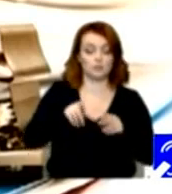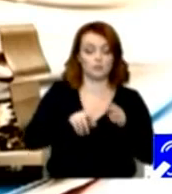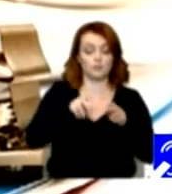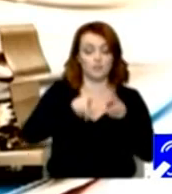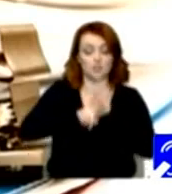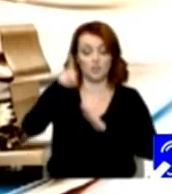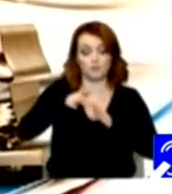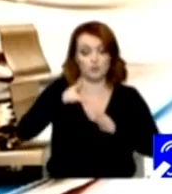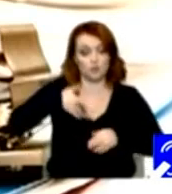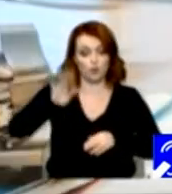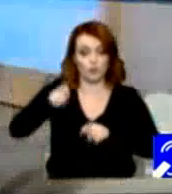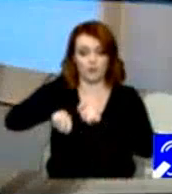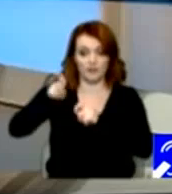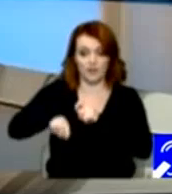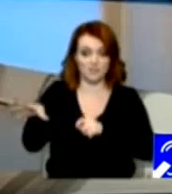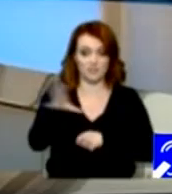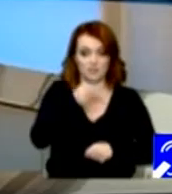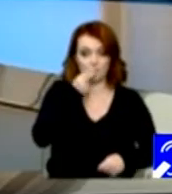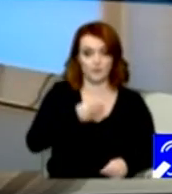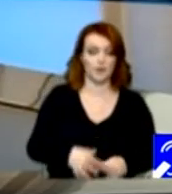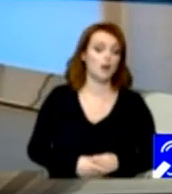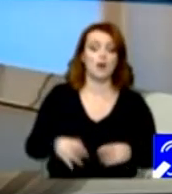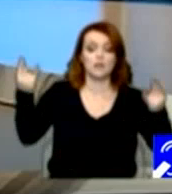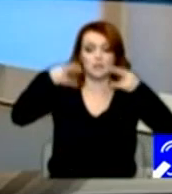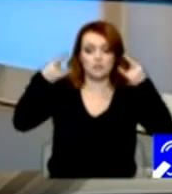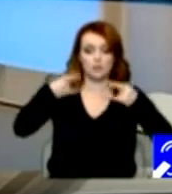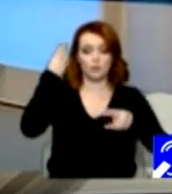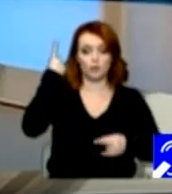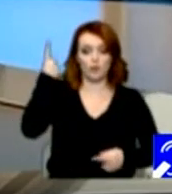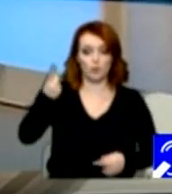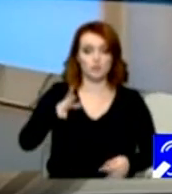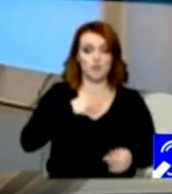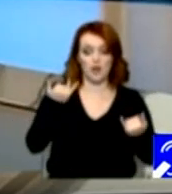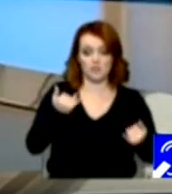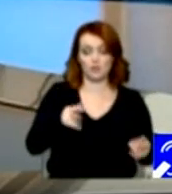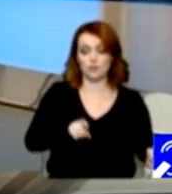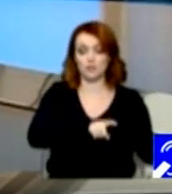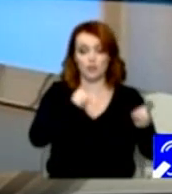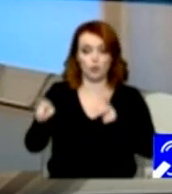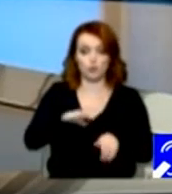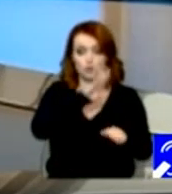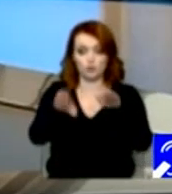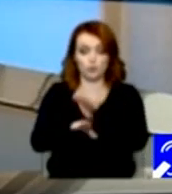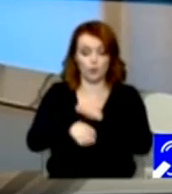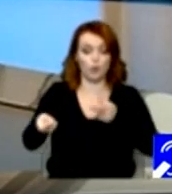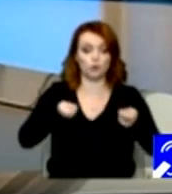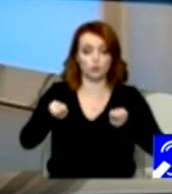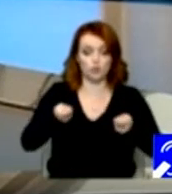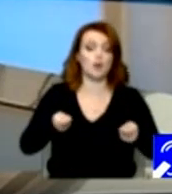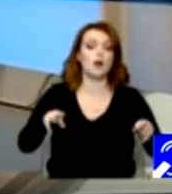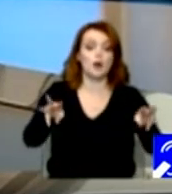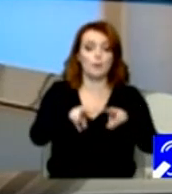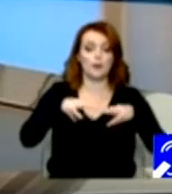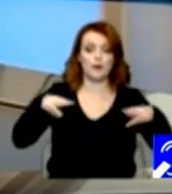Anticorupție psihopatia de la radio Moldova a fost trecută astăzi din subordinea Consiliului audiovizualului